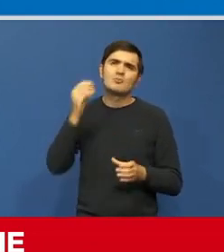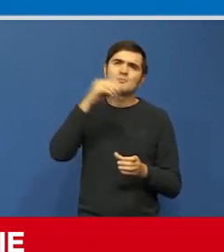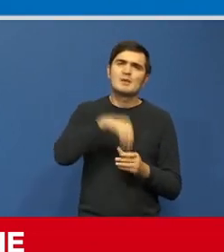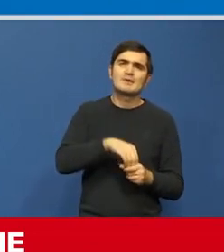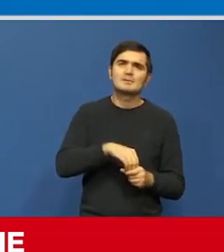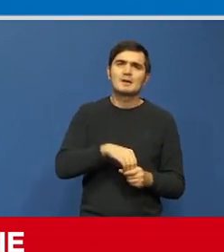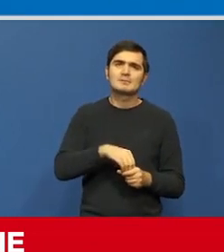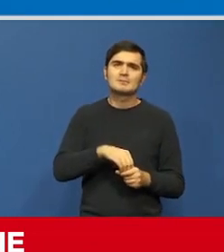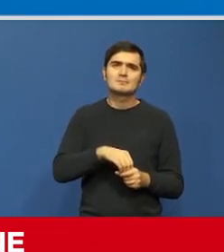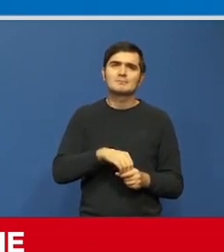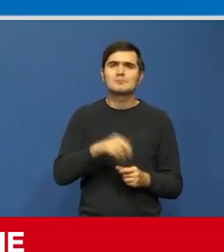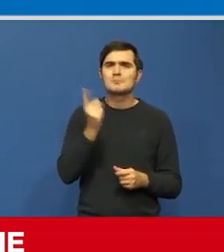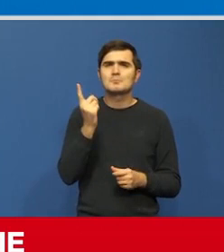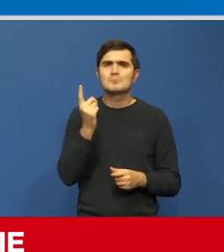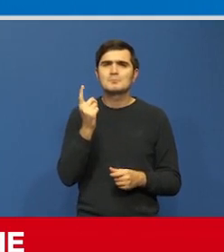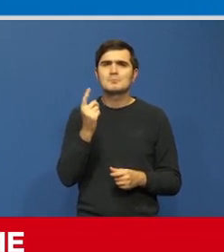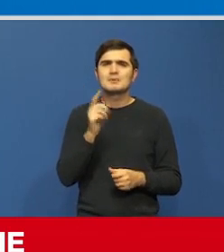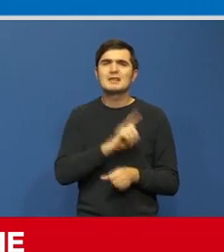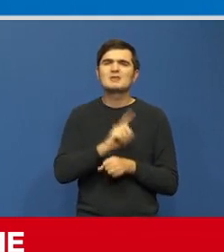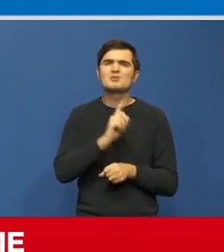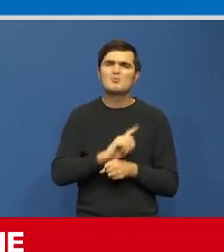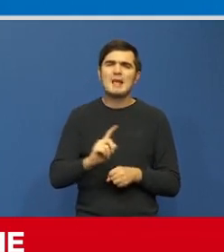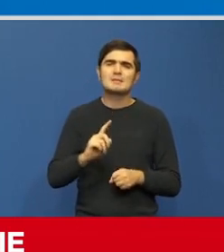implementare, operaționalizare, mecanisme de